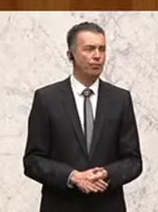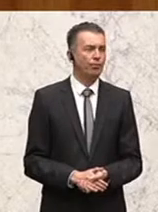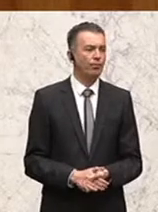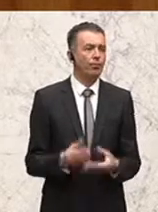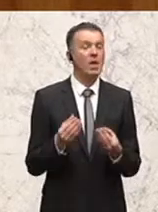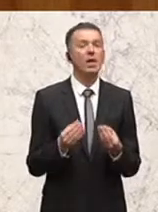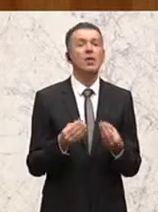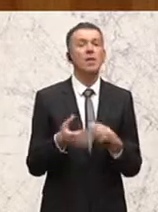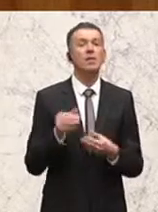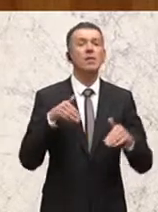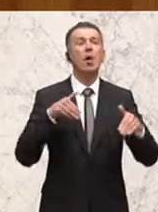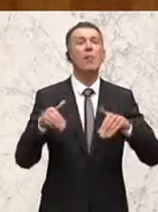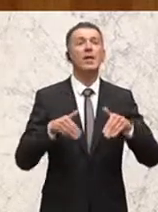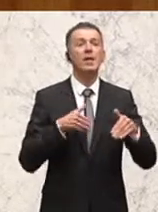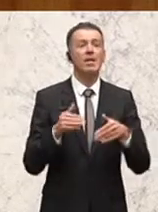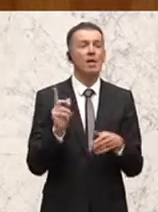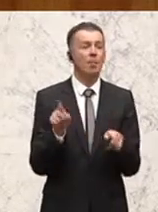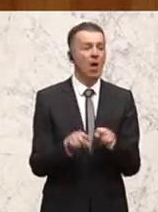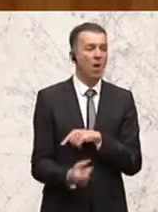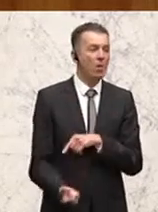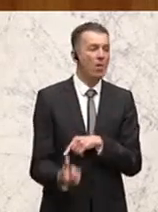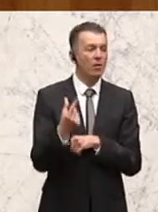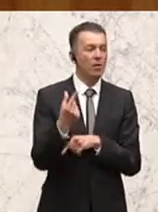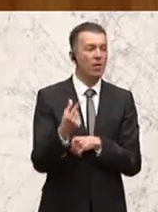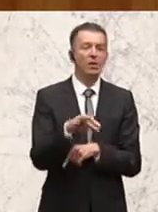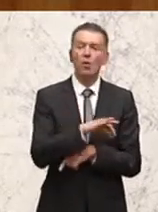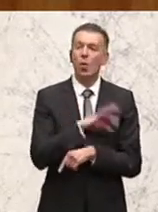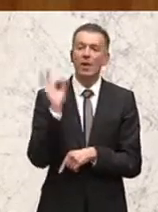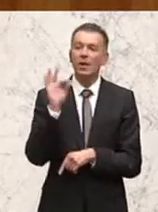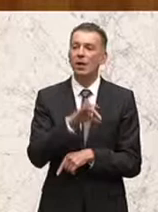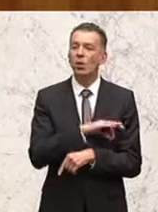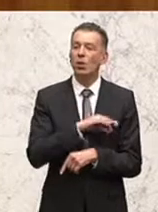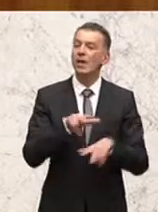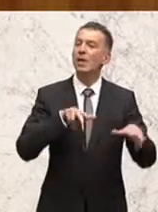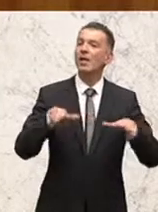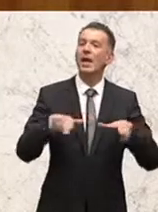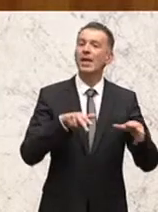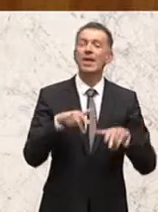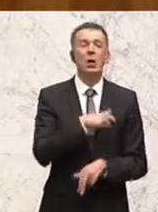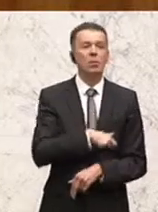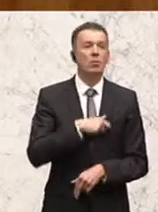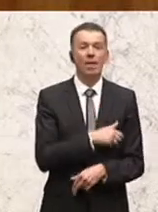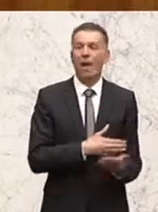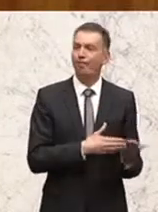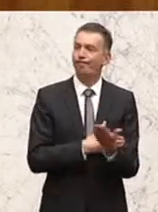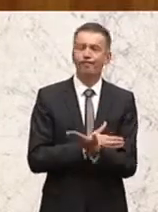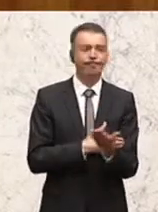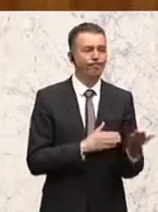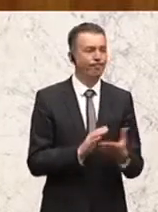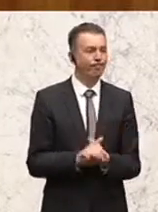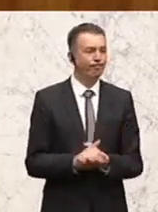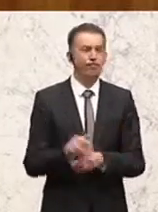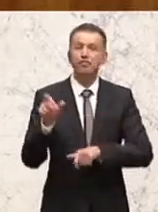Geschätzte Frau Ministerin, aber auch vor allem Kolleginnen und Kollegen der Regierungsparteien, was die